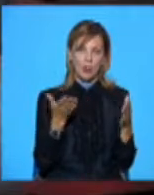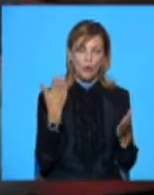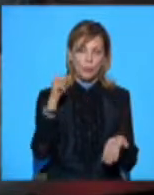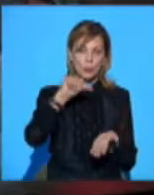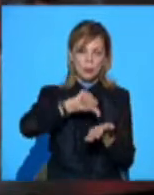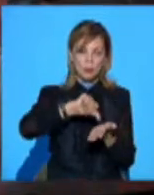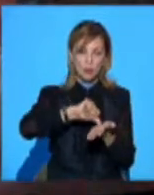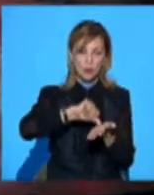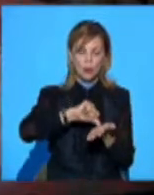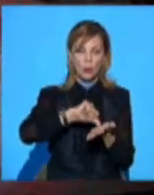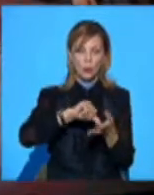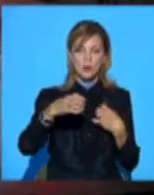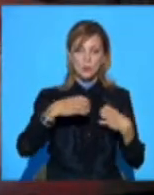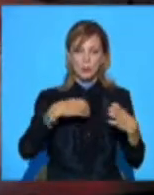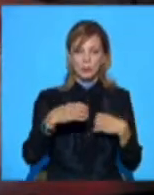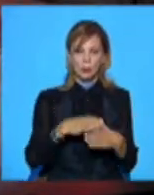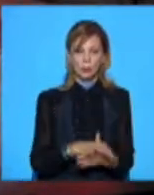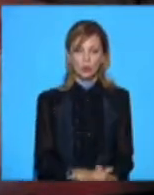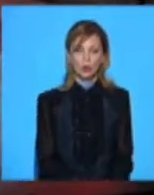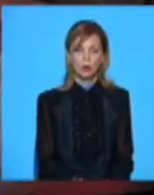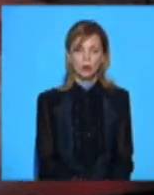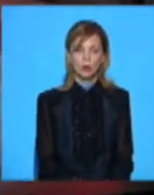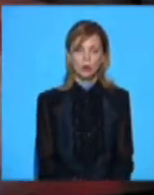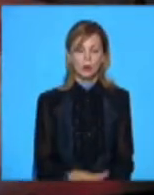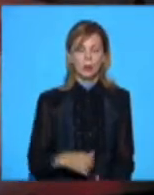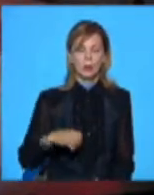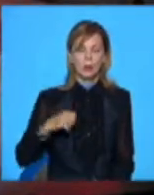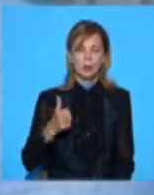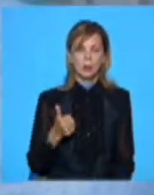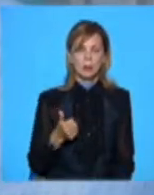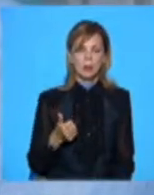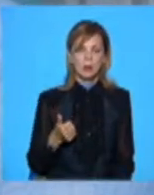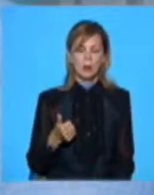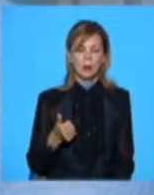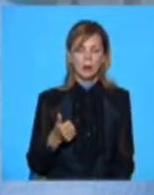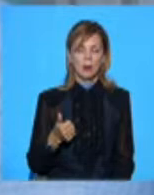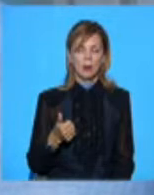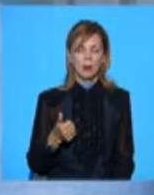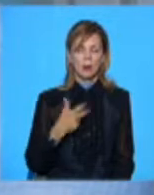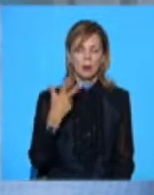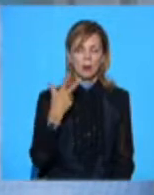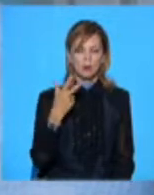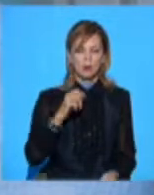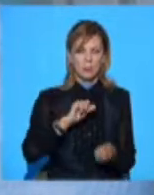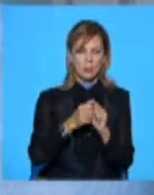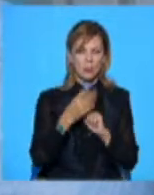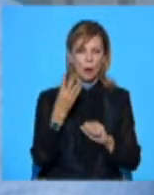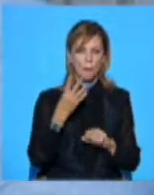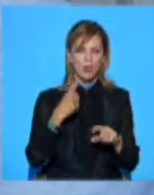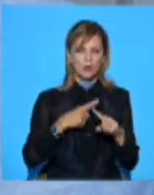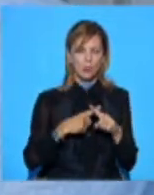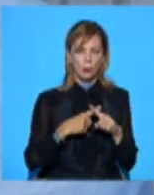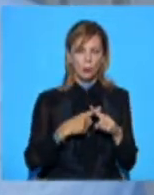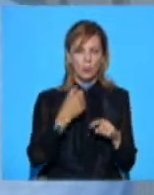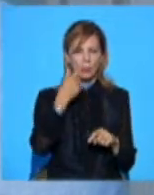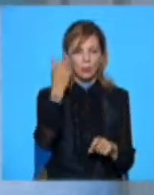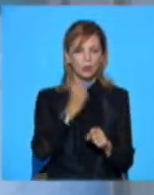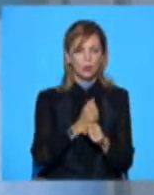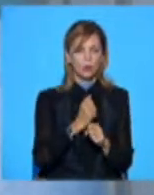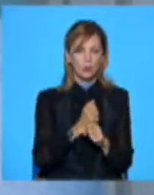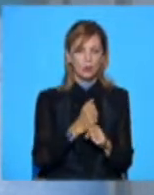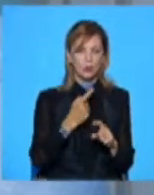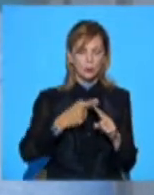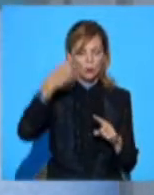într-o sală Amzapelea arhiplină. Este a treia sau a patra oară când lucrez cu domnul